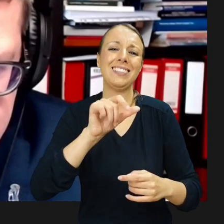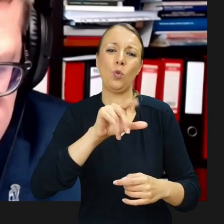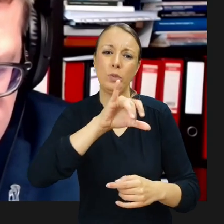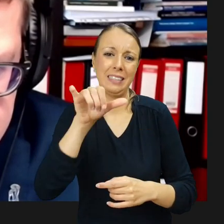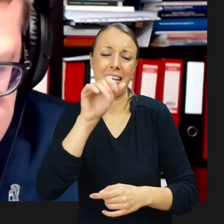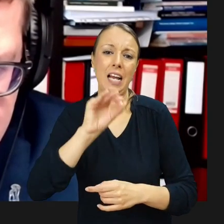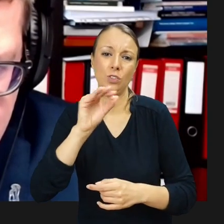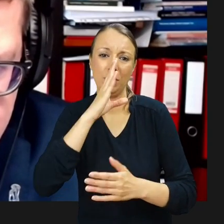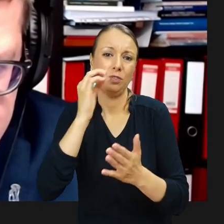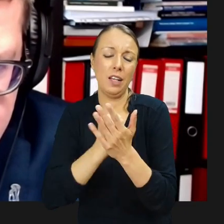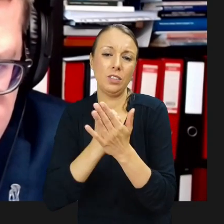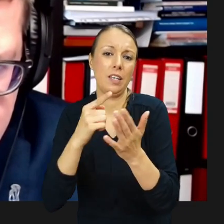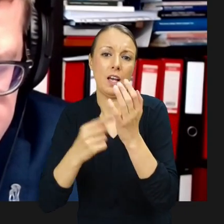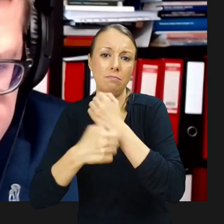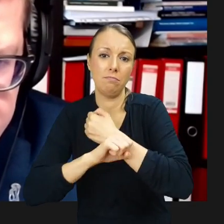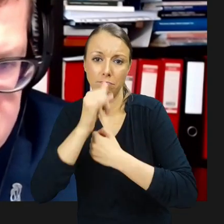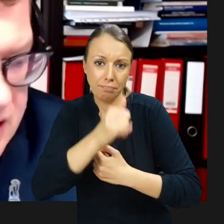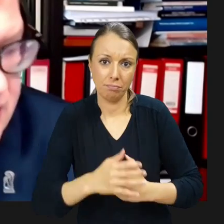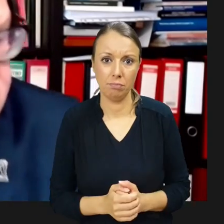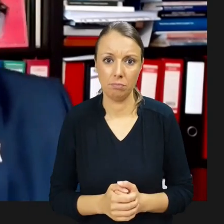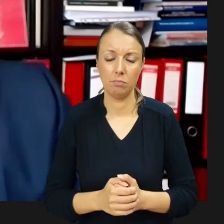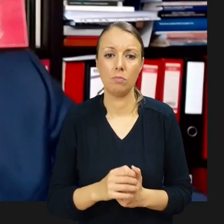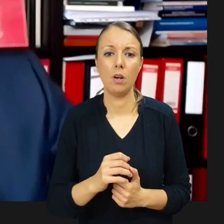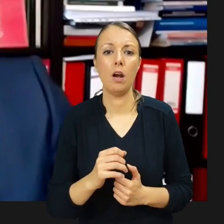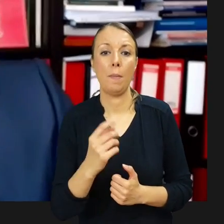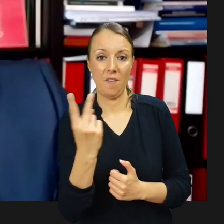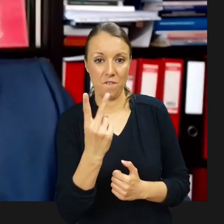przepisy, jeden można powiedzieć stary jak kodeks, drugi trochę nowszy,